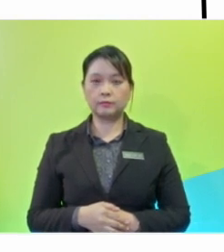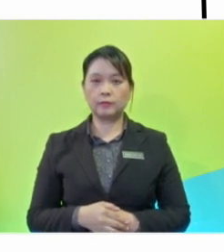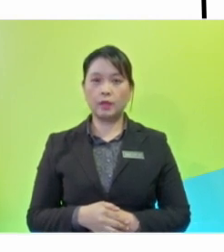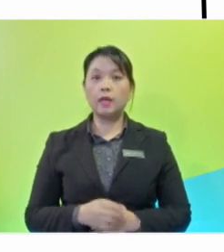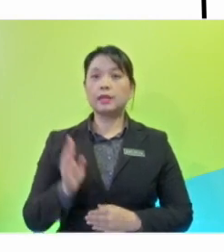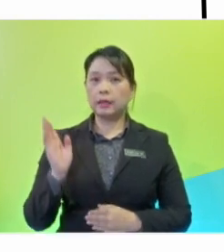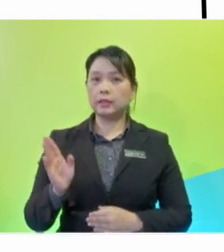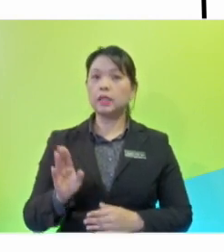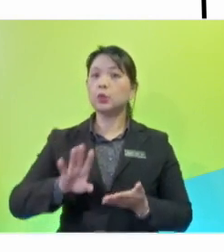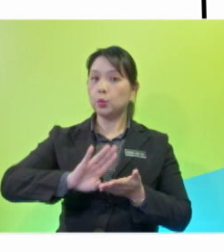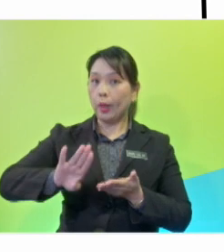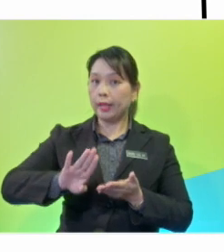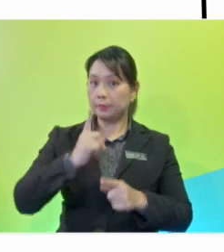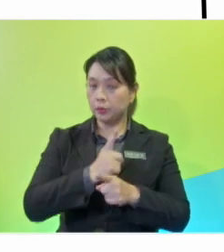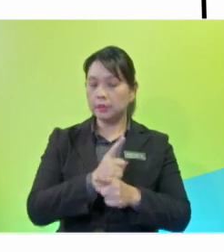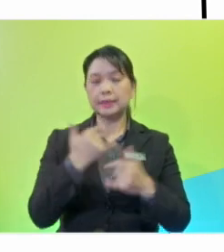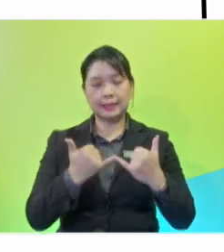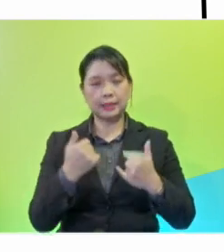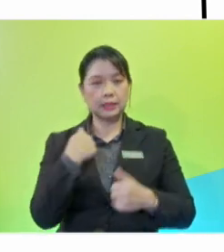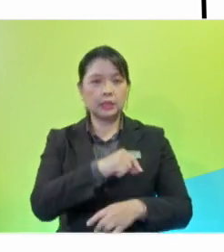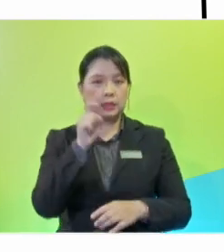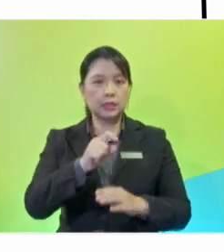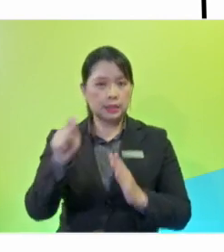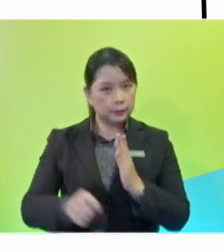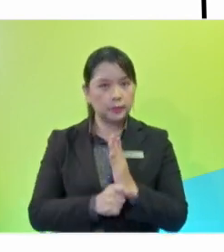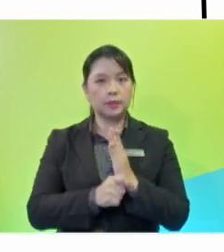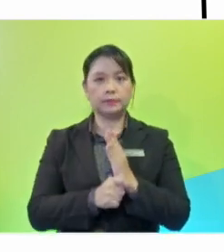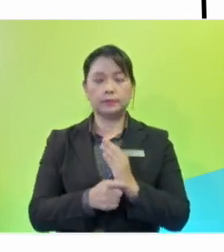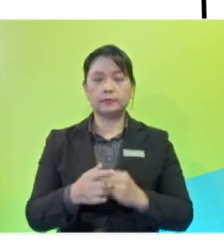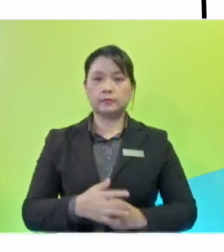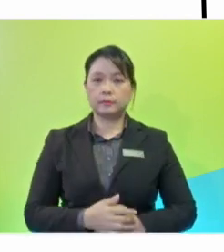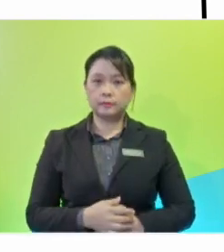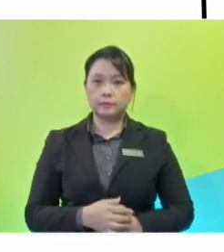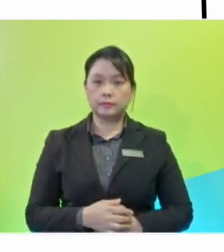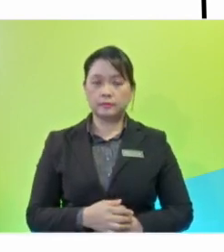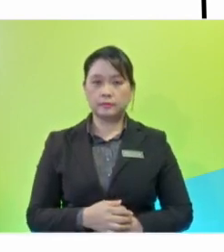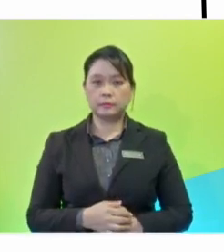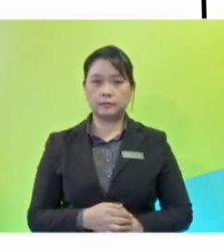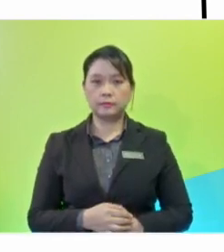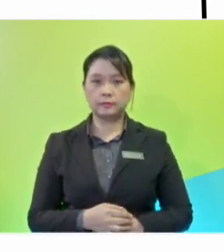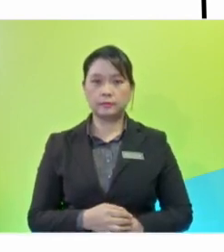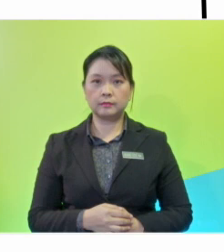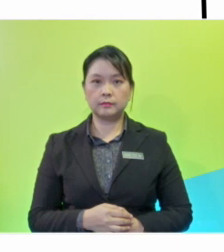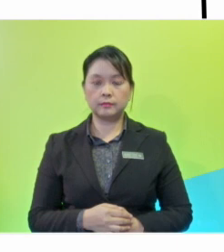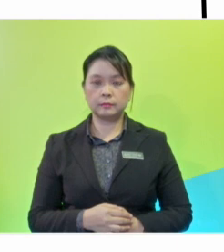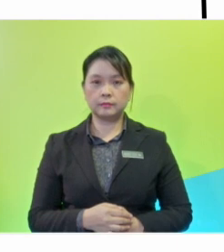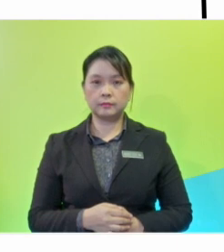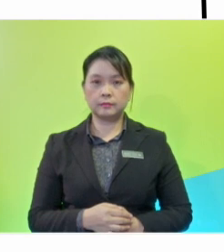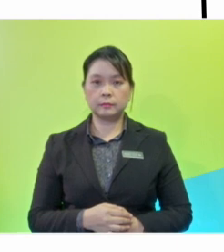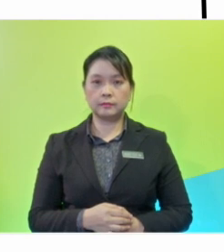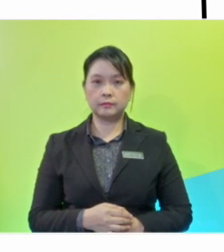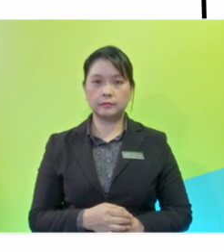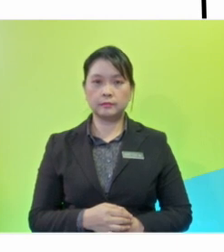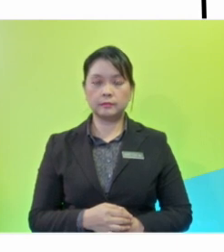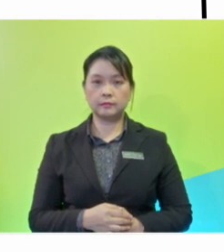penambahan Oke gimana ini kuasa kita salah satu dan bawa turunlah maka kamu akan dapat 3x Kuasa 3 per dengan 3